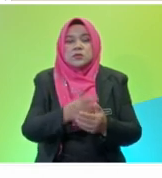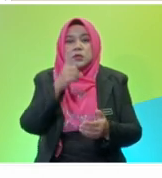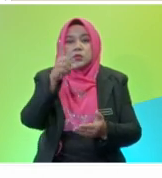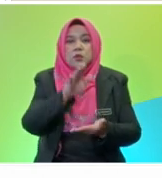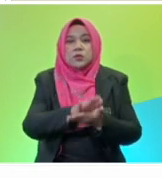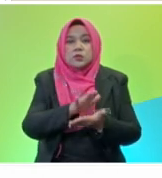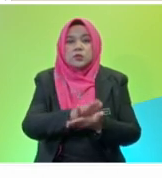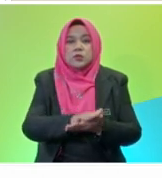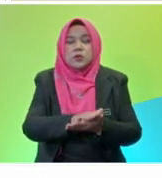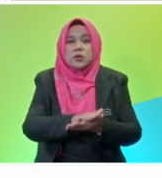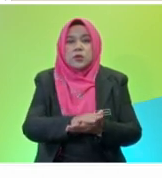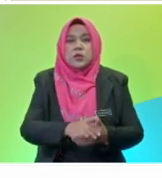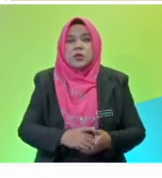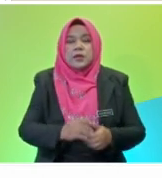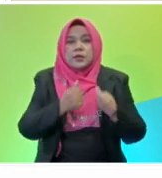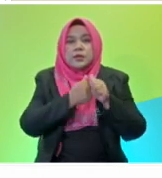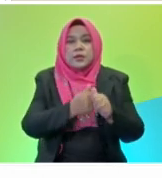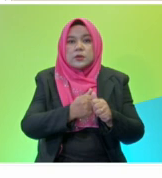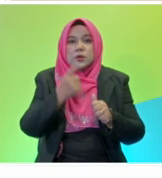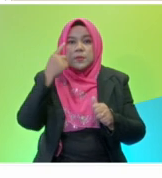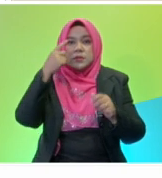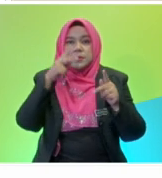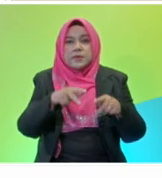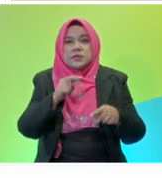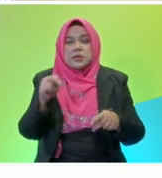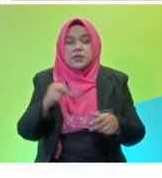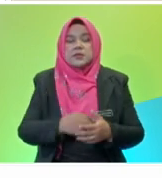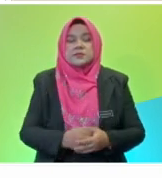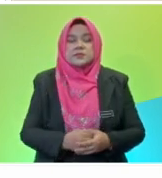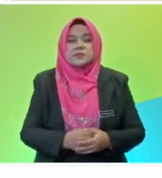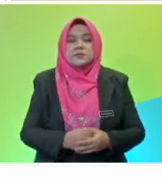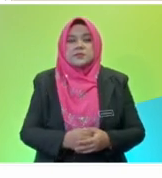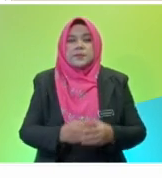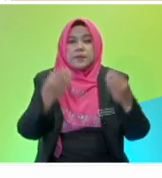contohnya mata pelajaran ke-11 adalah mata pelajaran